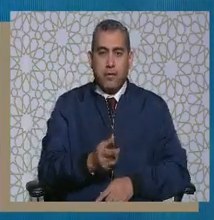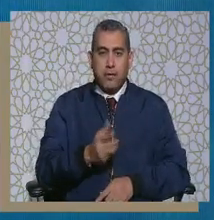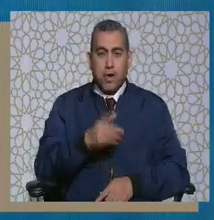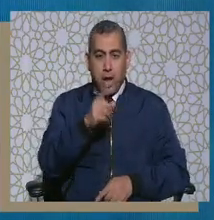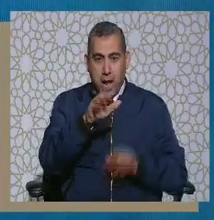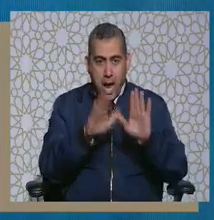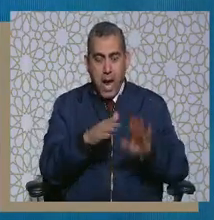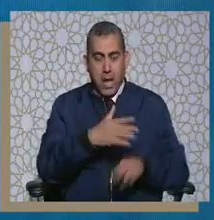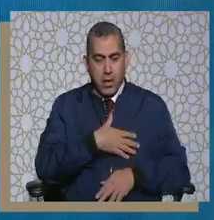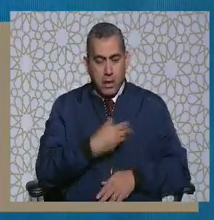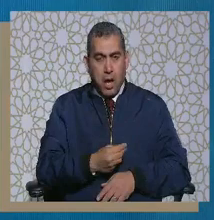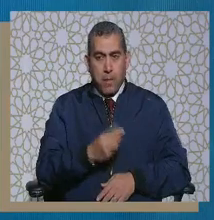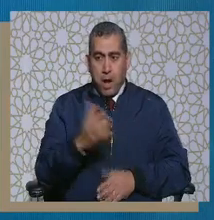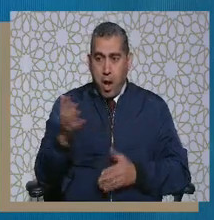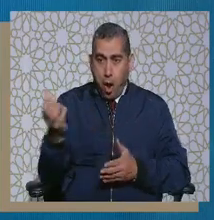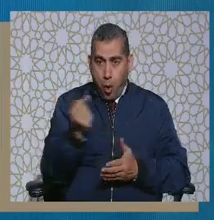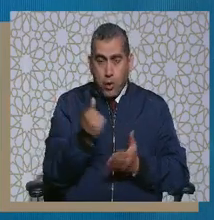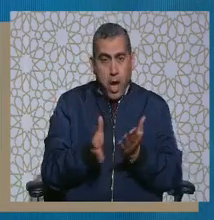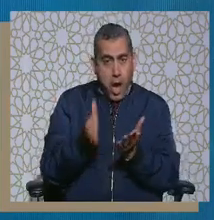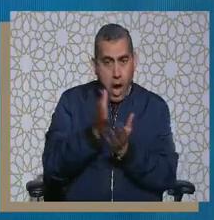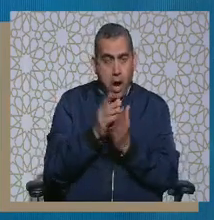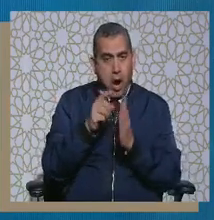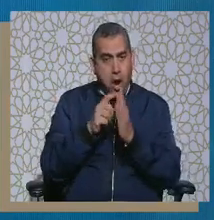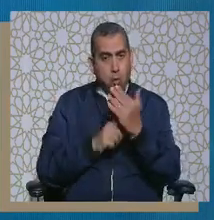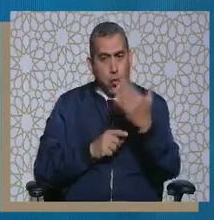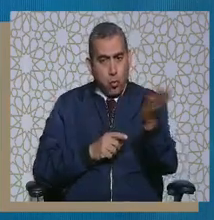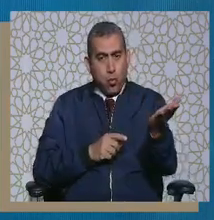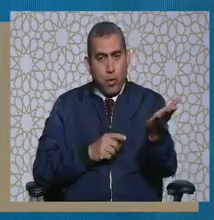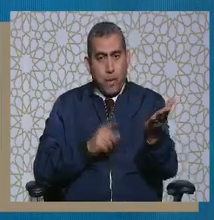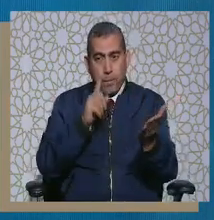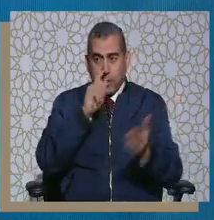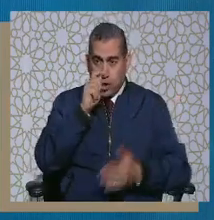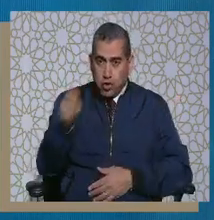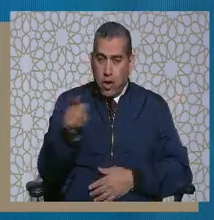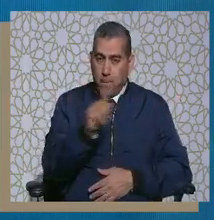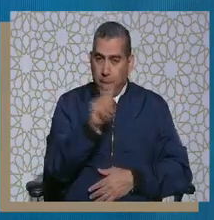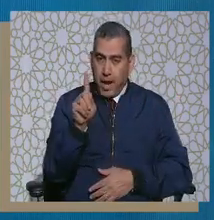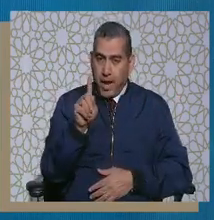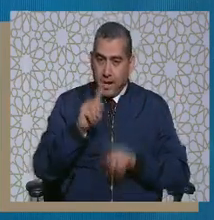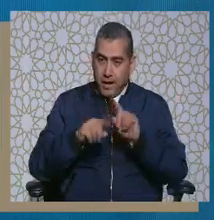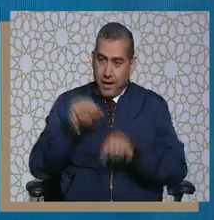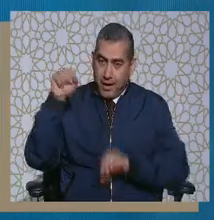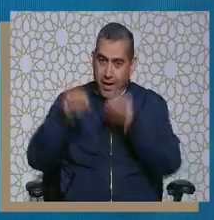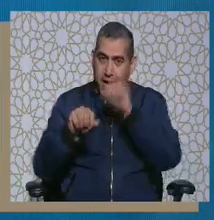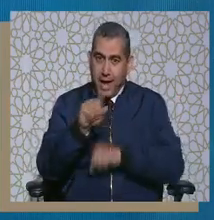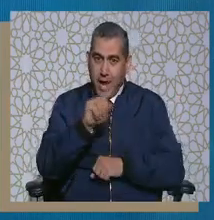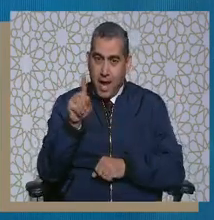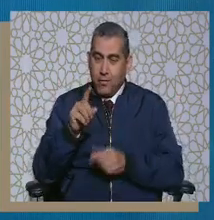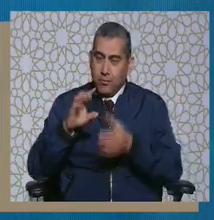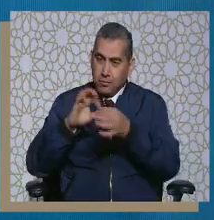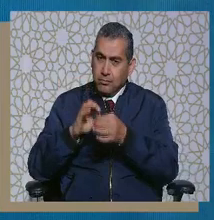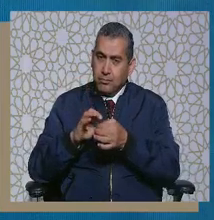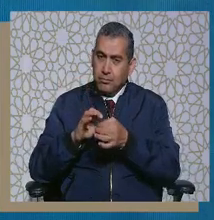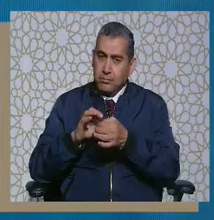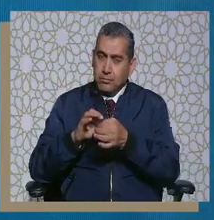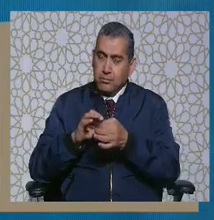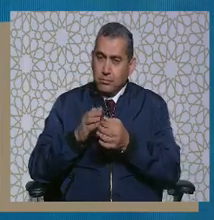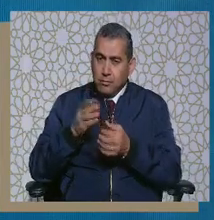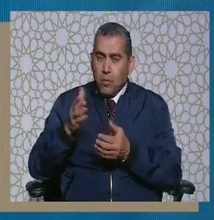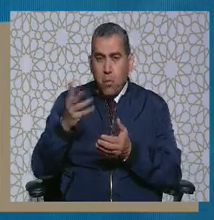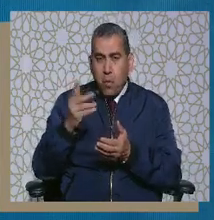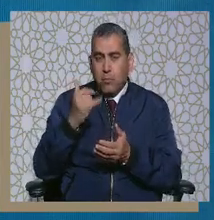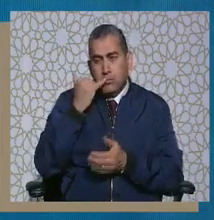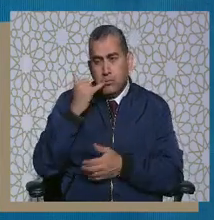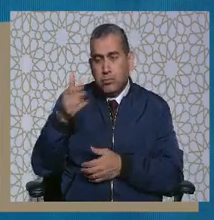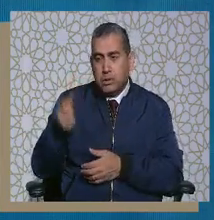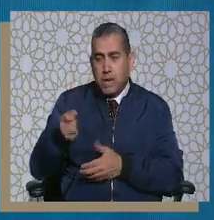كده وخد حقك اه بالقانون بس ما تظلم حد ولا تجور على حد وصلهم ولو حتى باتصال